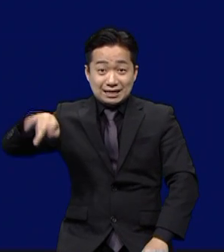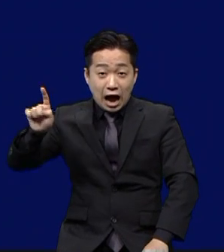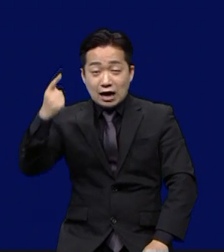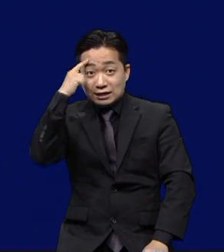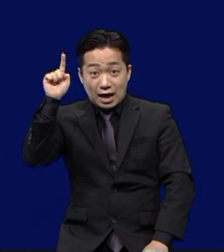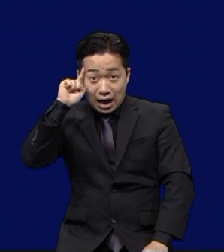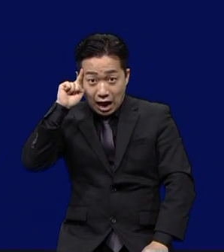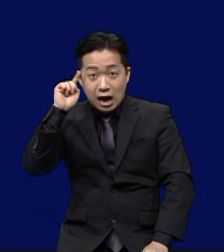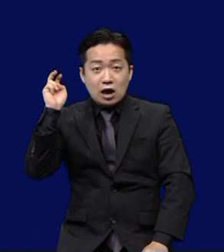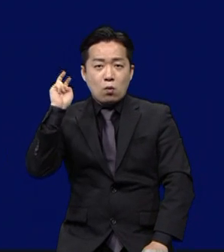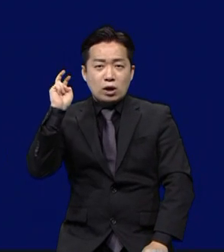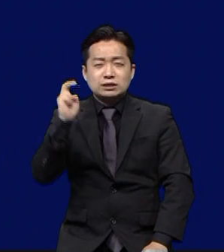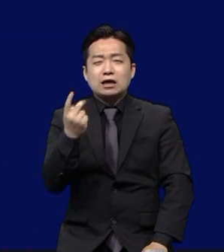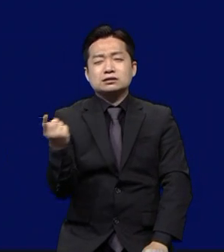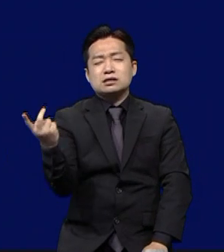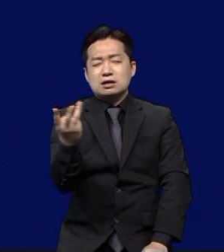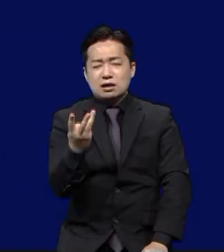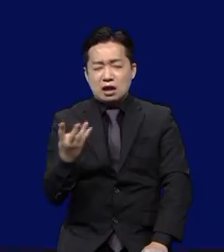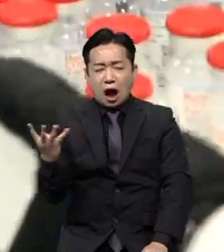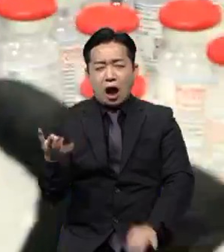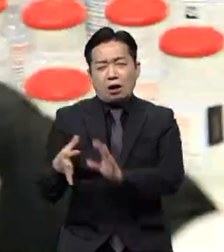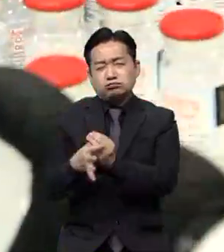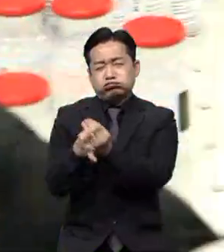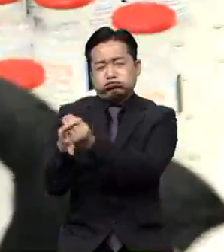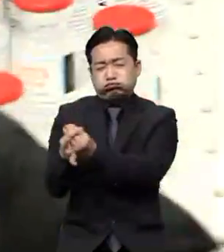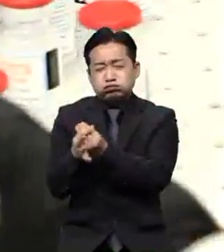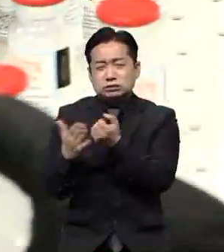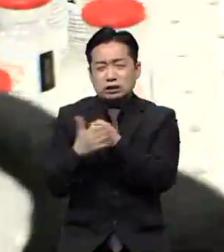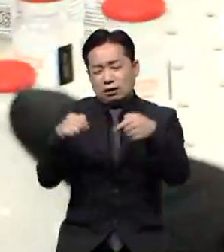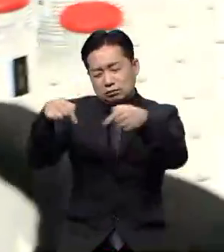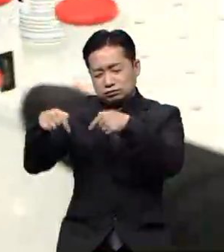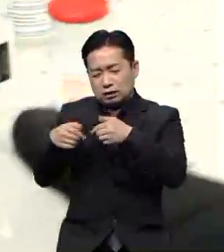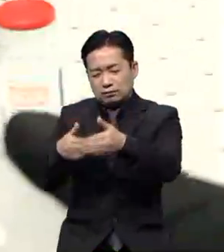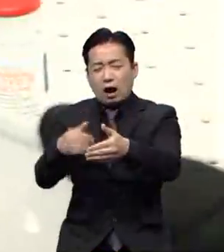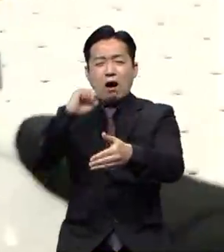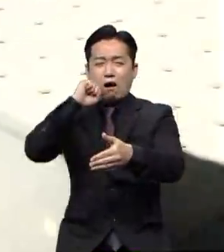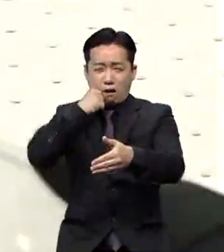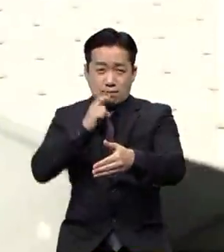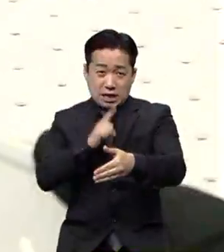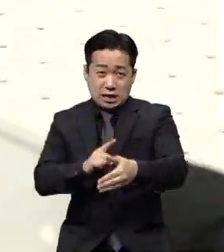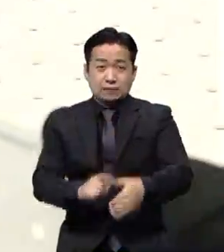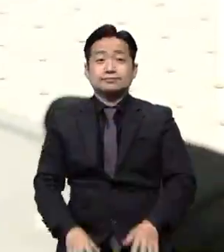미국 기업 세 곳과 얽혀 있기 때문입니다. SBS 조동찬입니다.